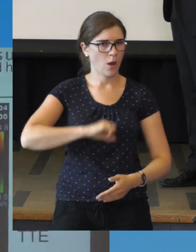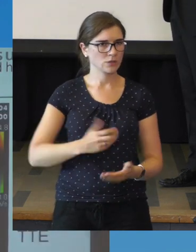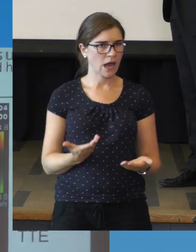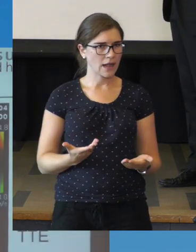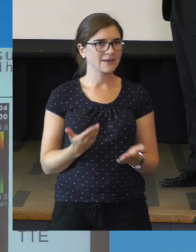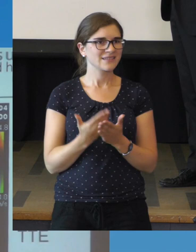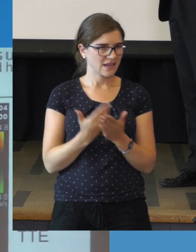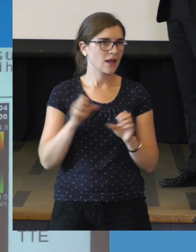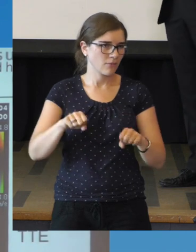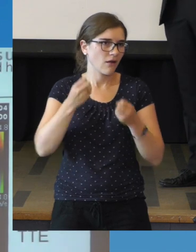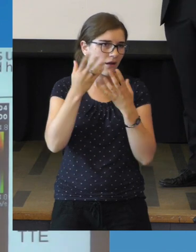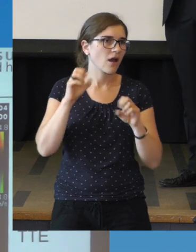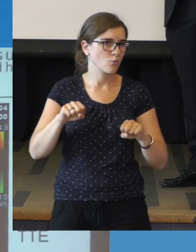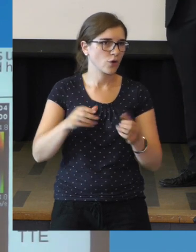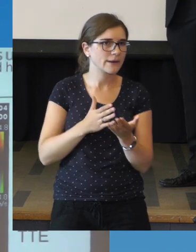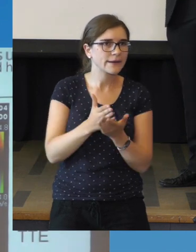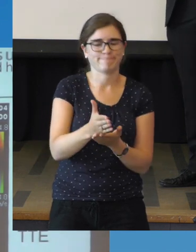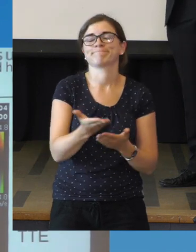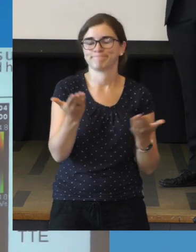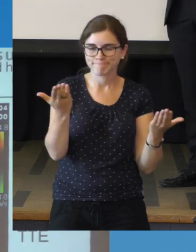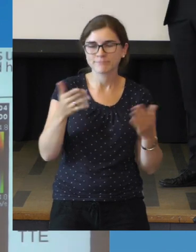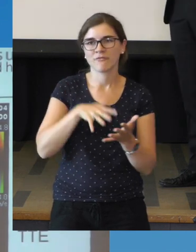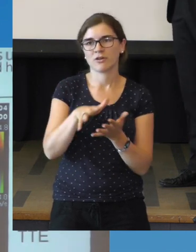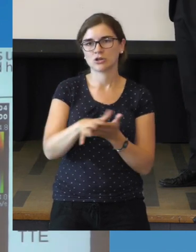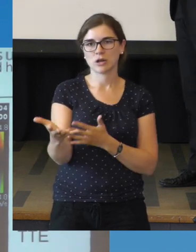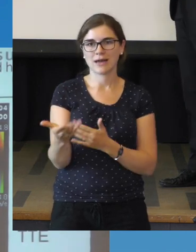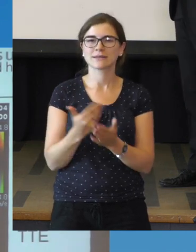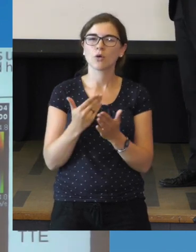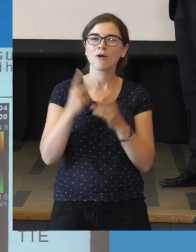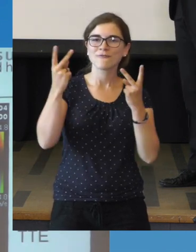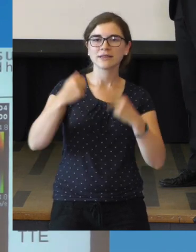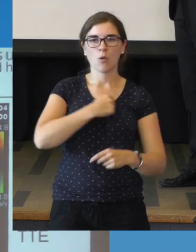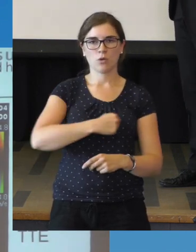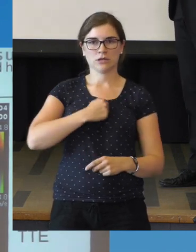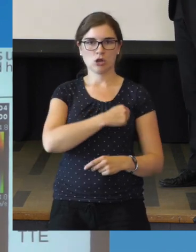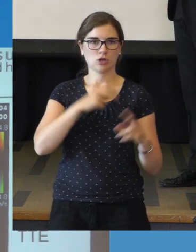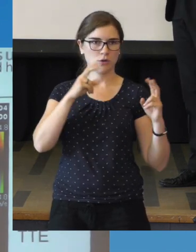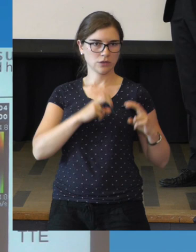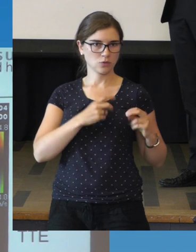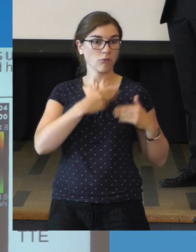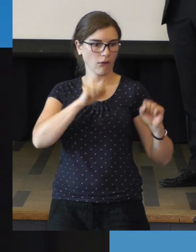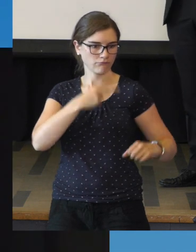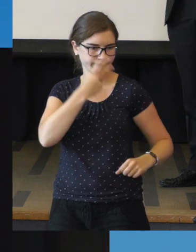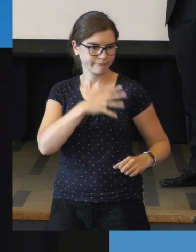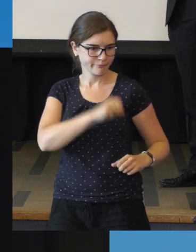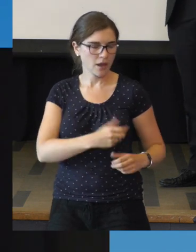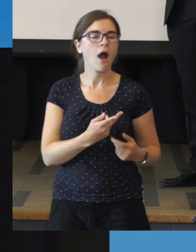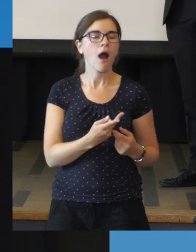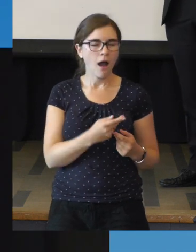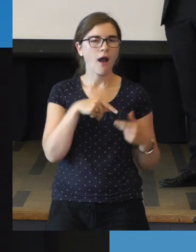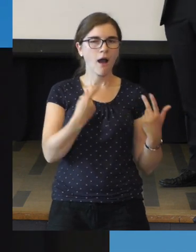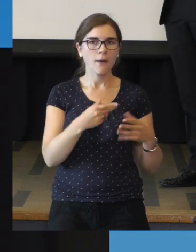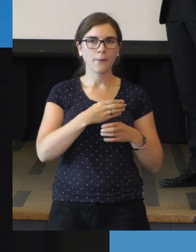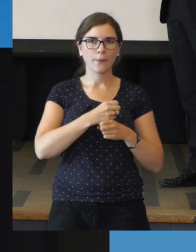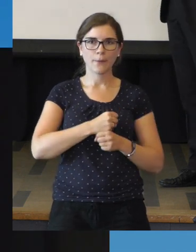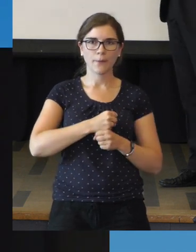EKG sehen. Das wichtigste Diagnostikum ist aber die Ultraschalluntersuchung, wo man feststellen kann, wie sehr das Blut über die zu